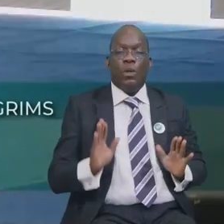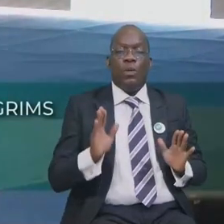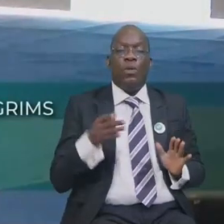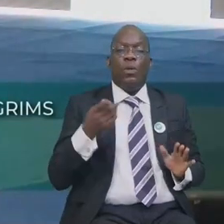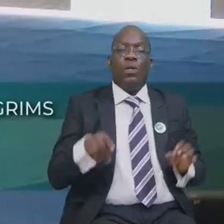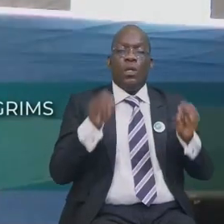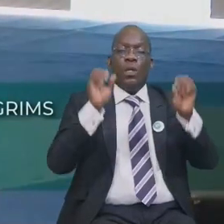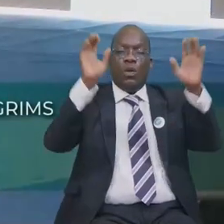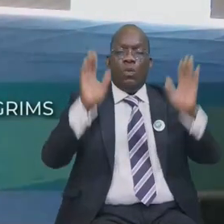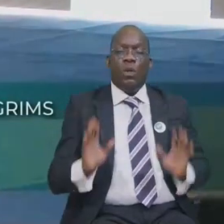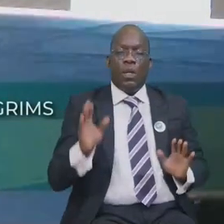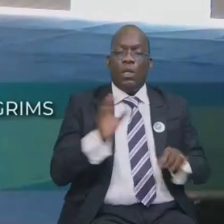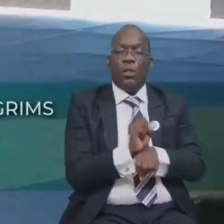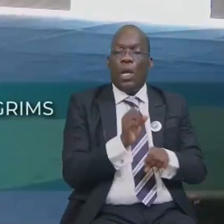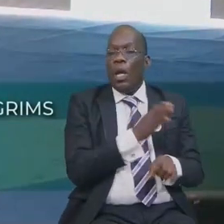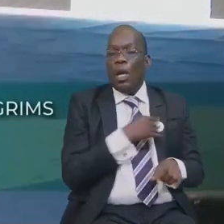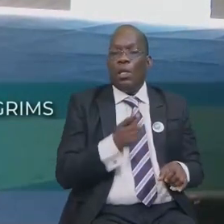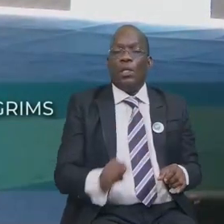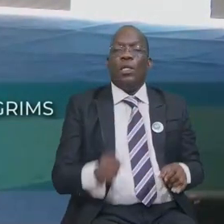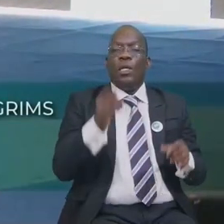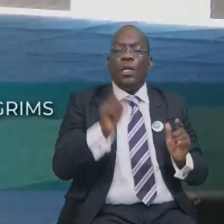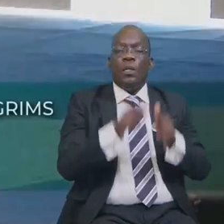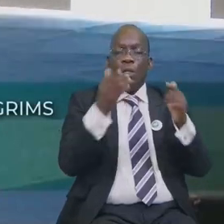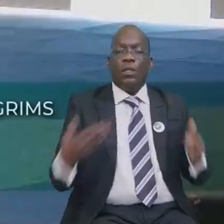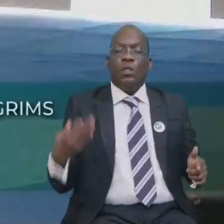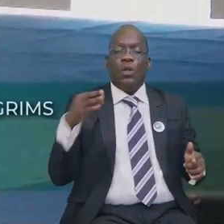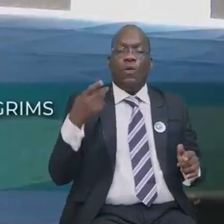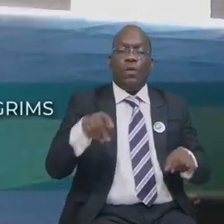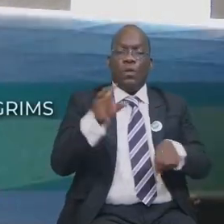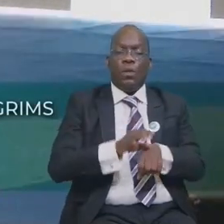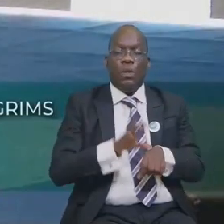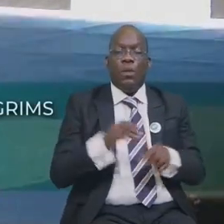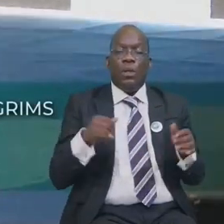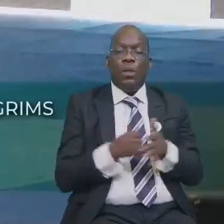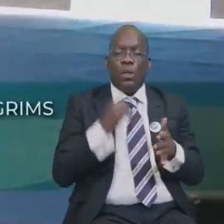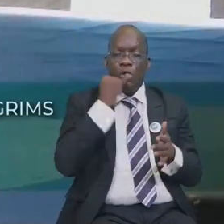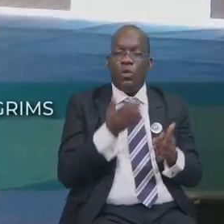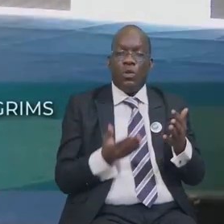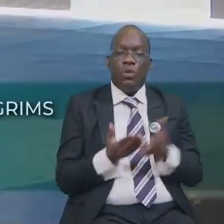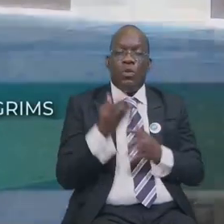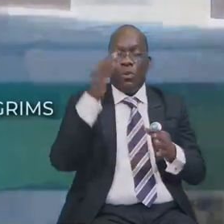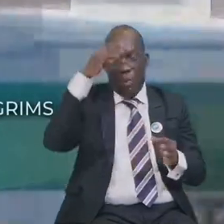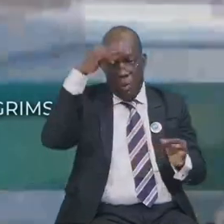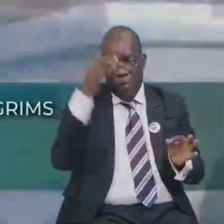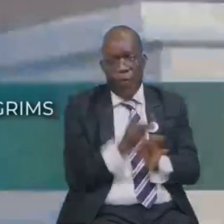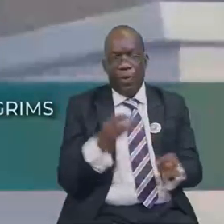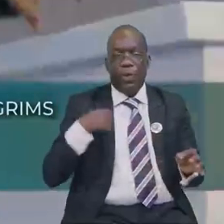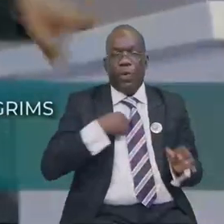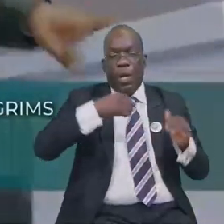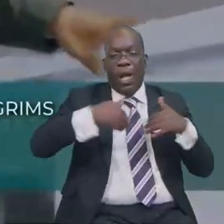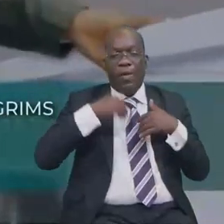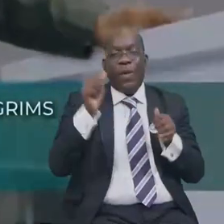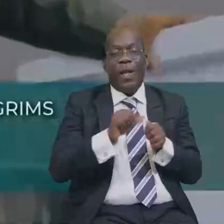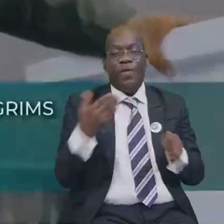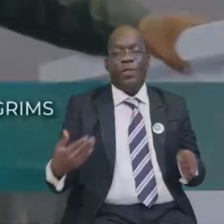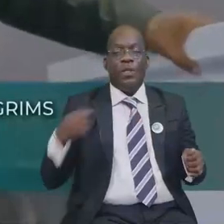les signes qu'il a promis à l'Église. C'est par la foi que nous avons tout ce dont nous avons besoin.